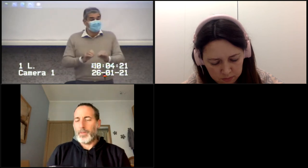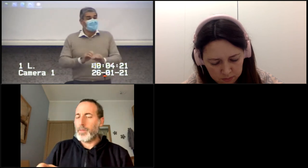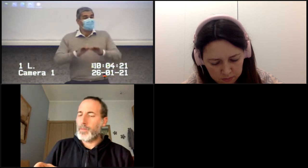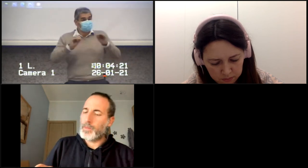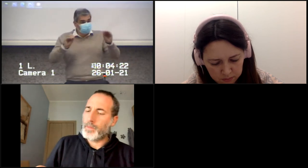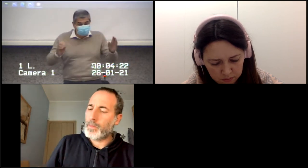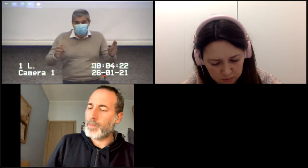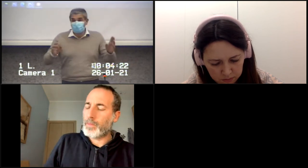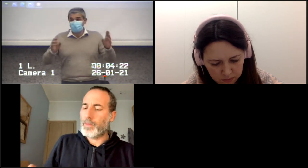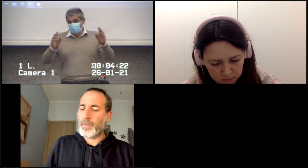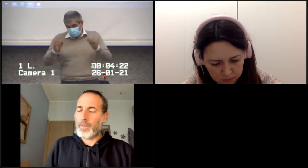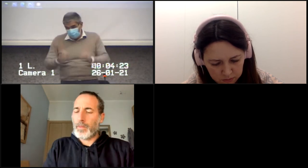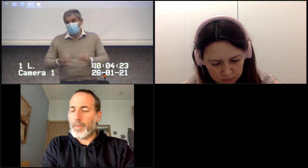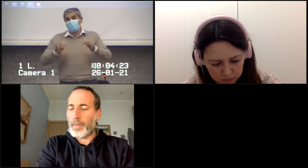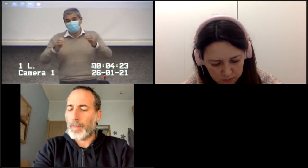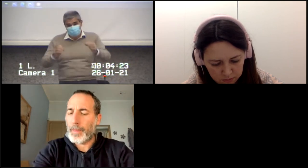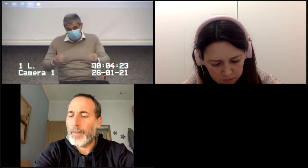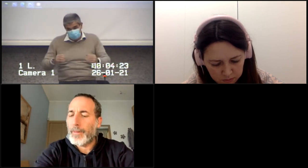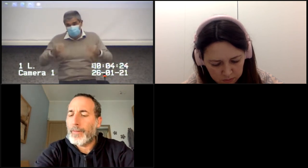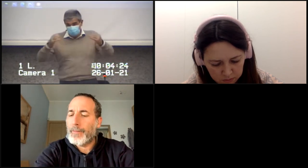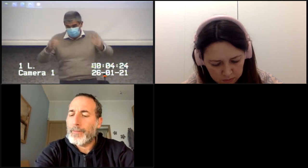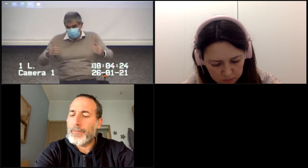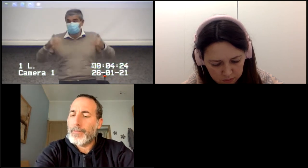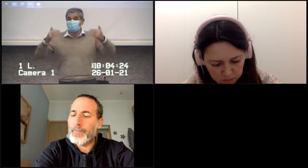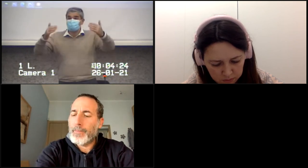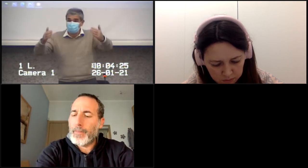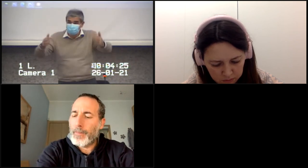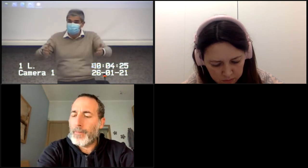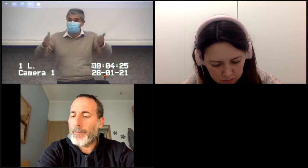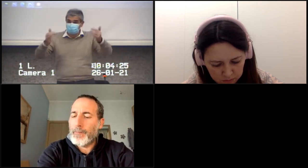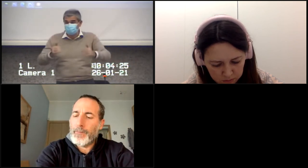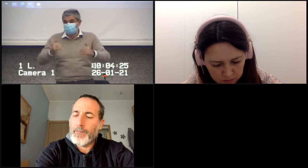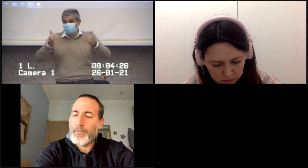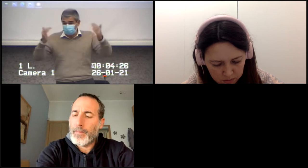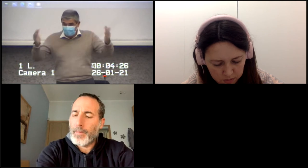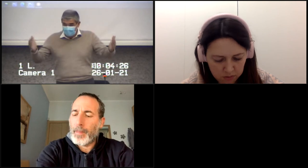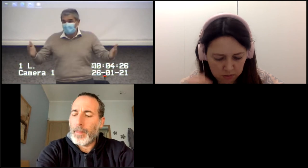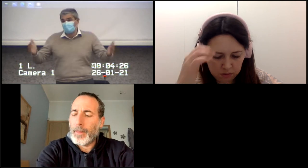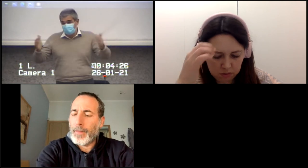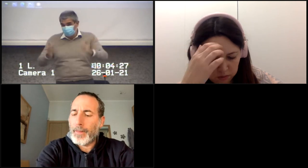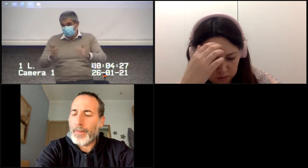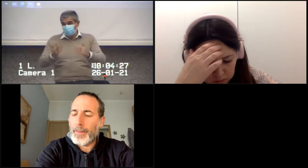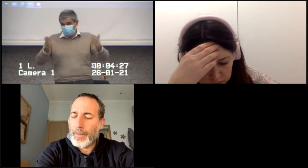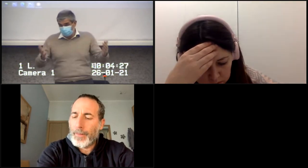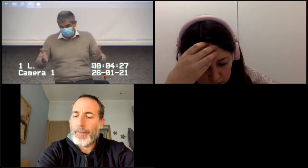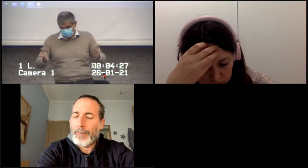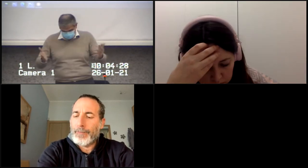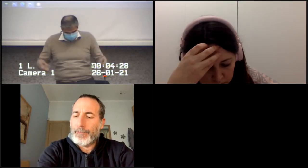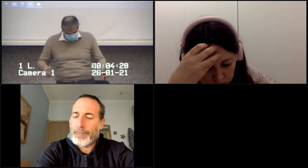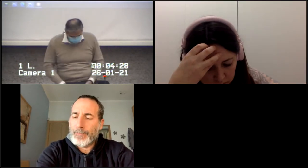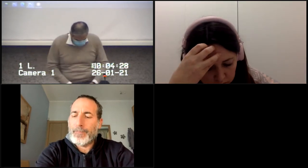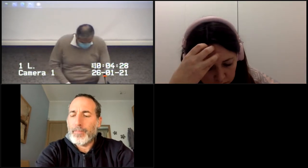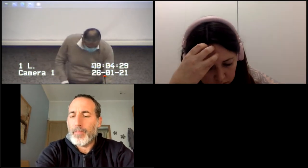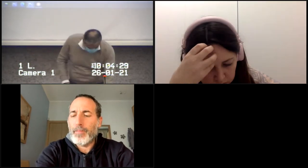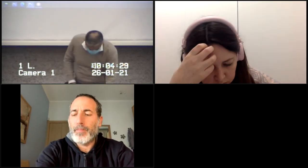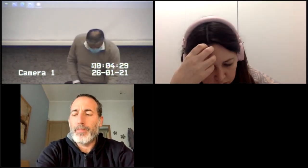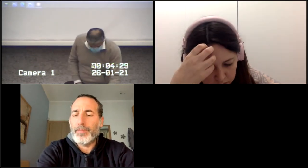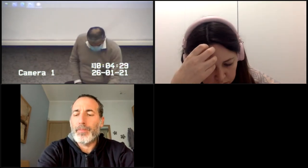saper ottimizzare, o meglio, incominciare quel principio di ottimizzazione nella gestione al meglio del proprio patrimonio.